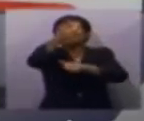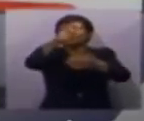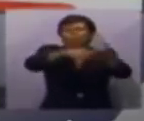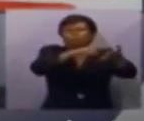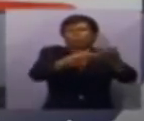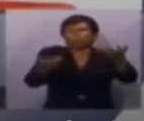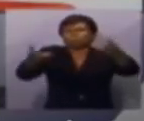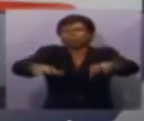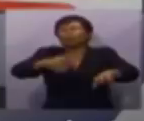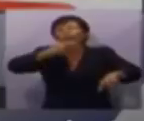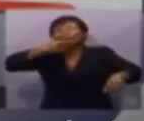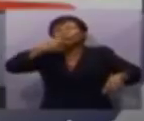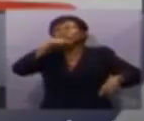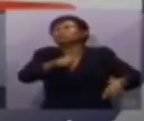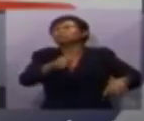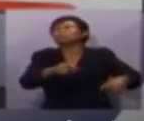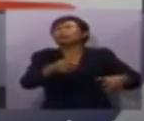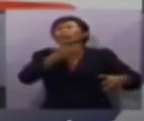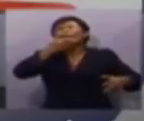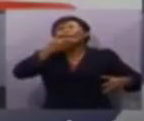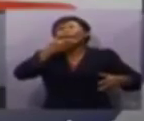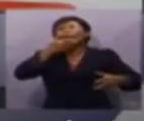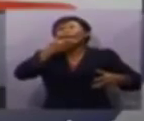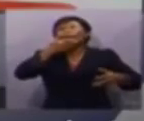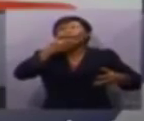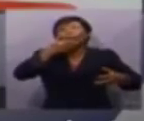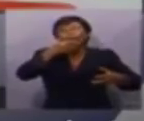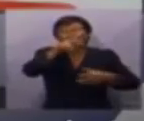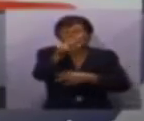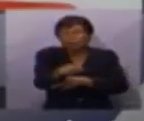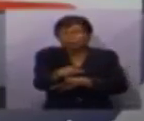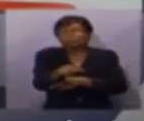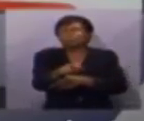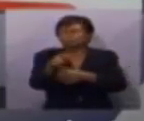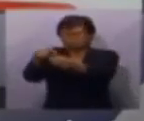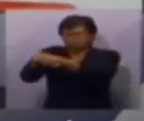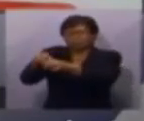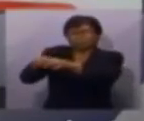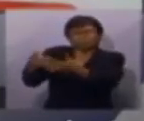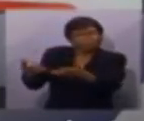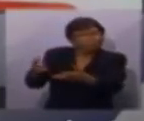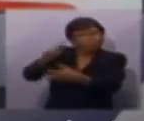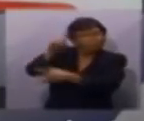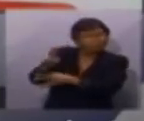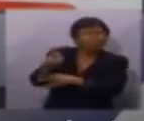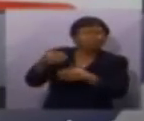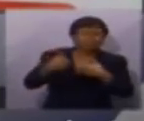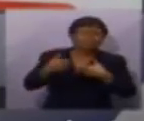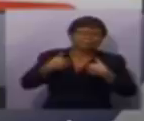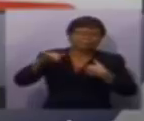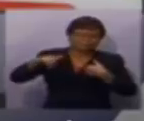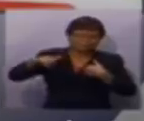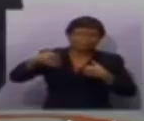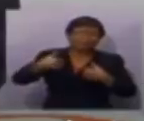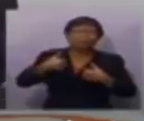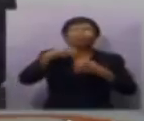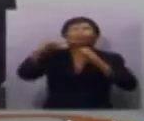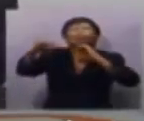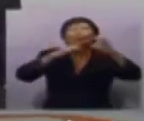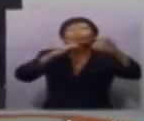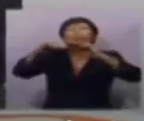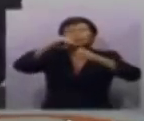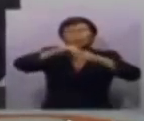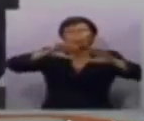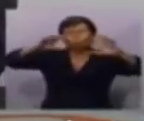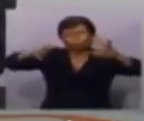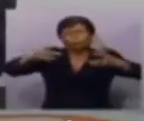yang muda ini juga satu daya tarikan? Ya, apatah lagi dengan situasi komunikasi dalam